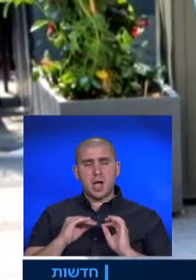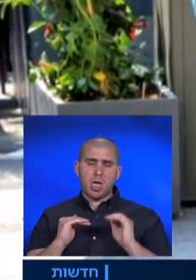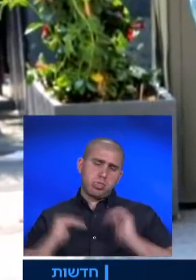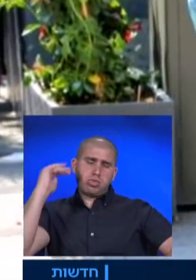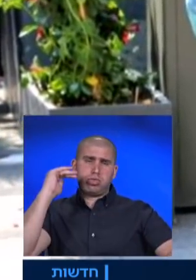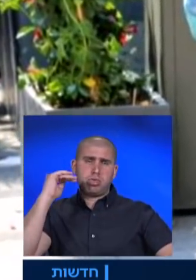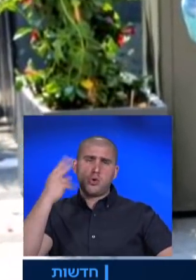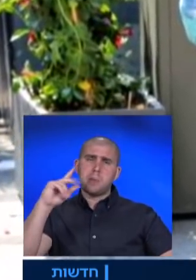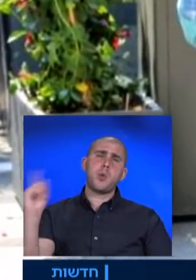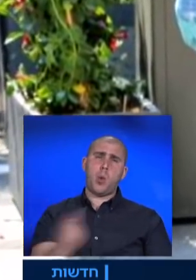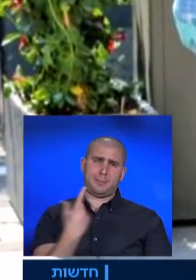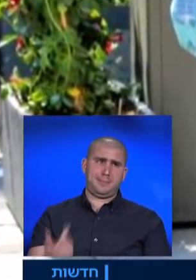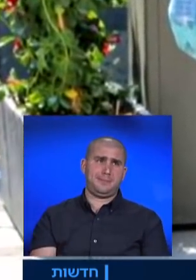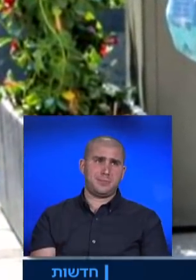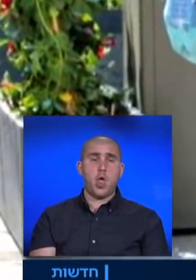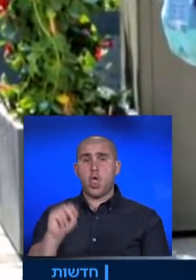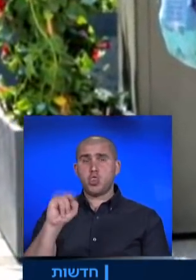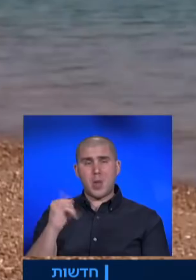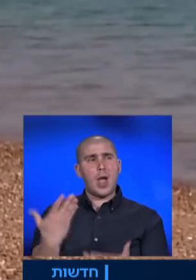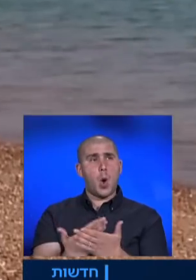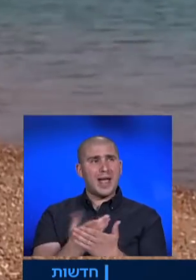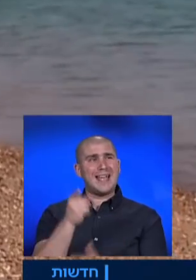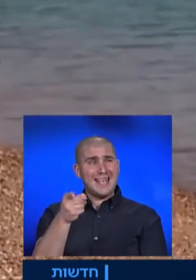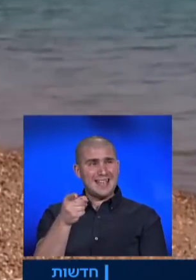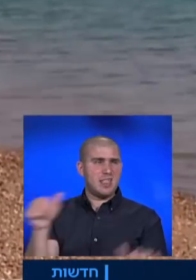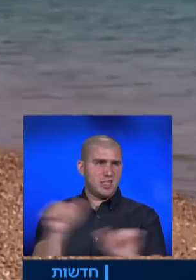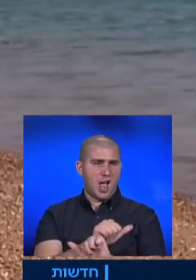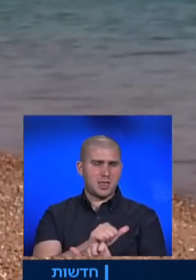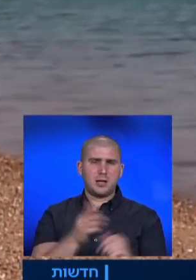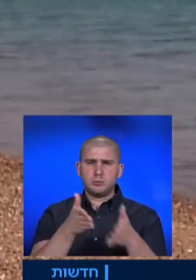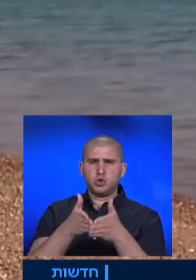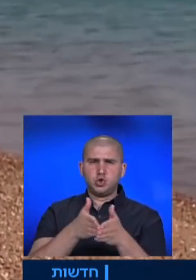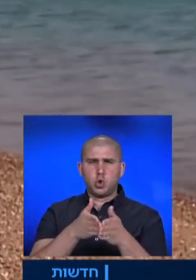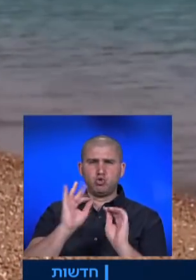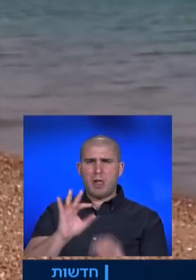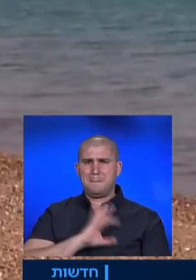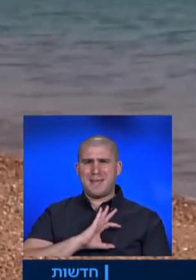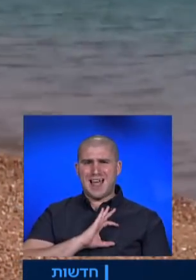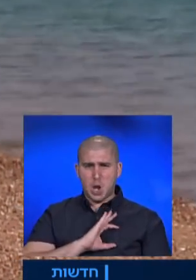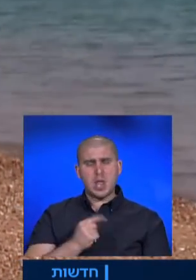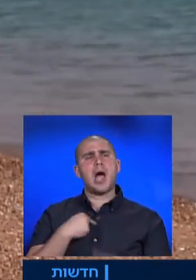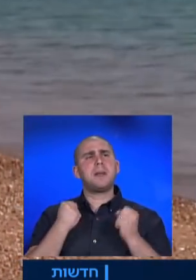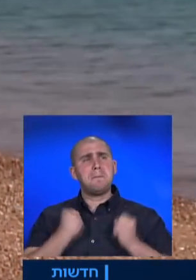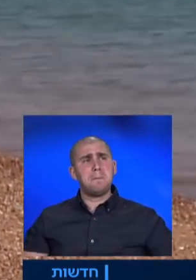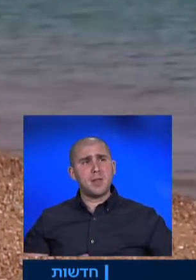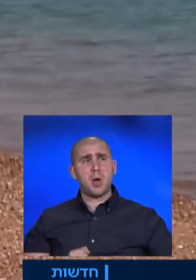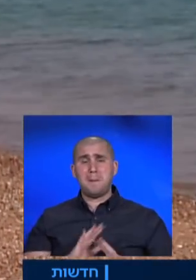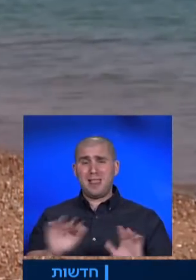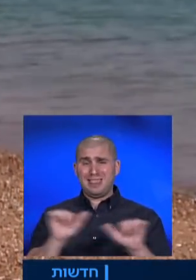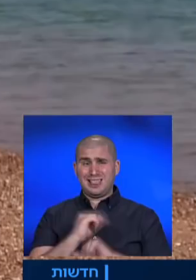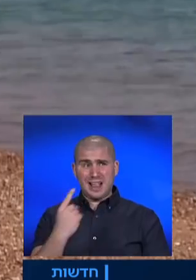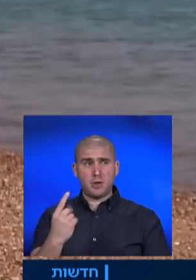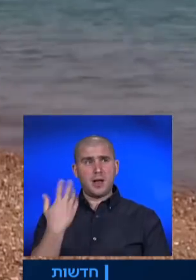כולן. נוי הוכיחה שהיא זאת שטעתה בשיוט מדליות, ואני בטוחה שבלי הטעות שלה היינו מגיעות הרבה יותר